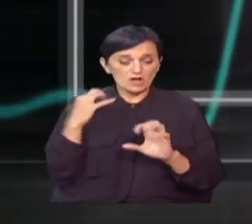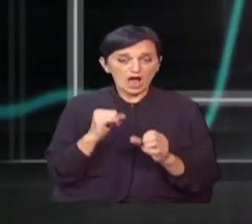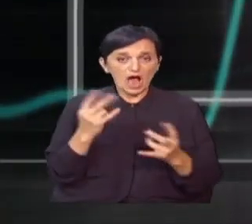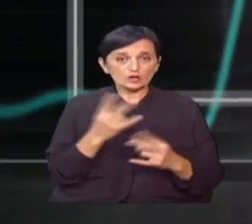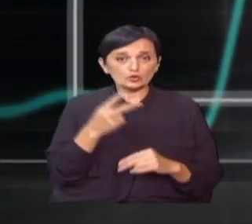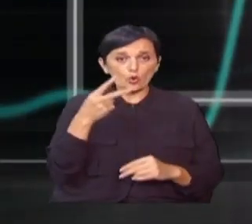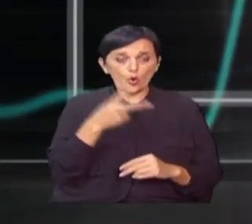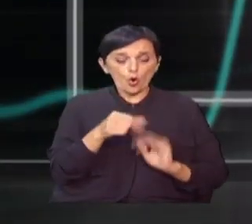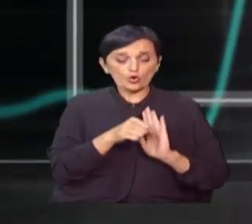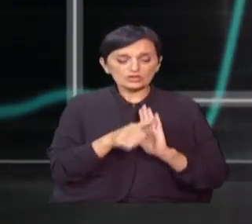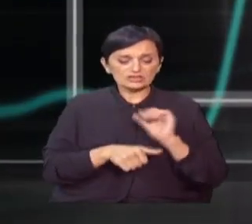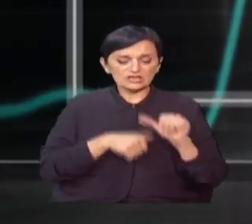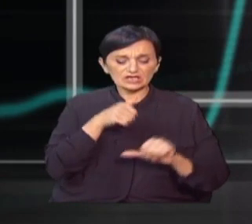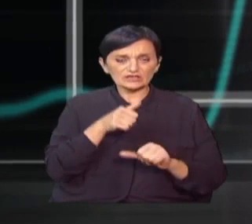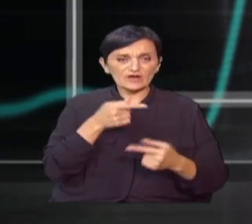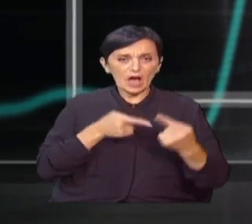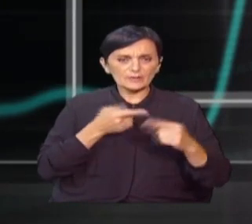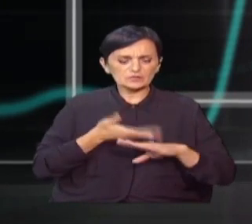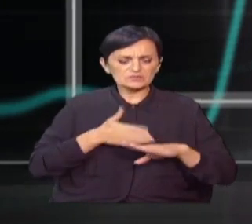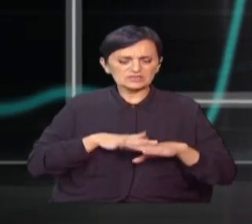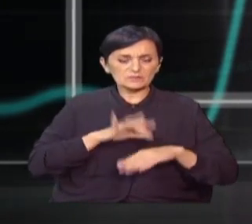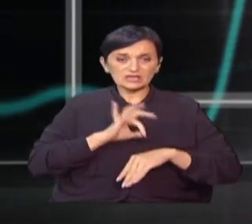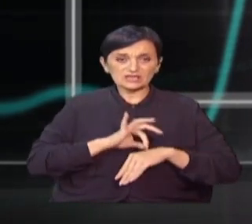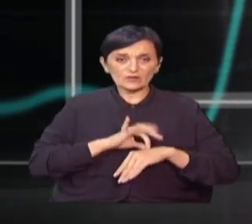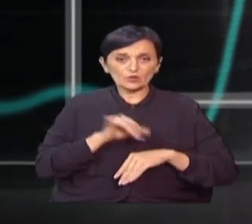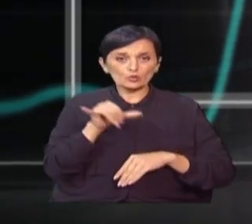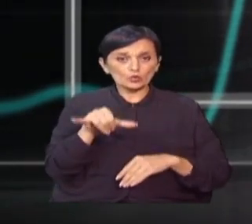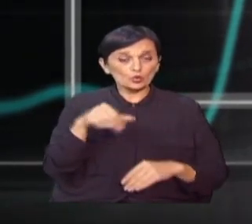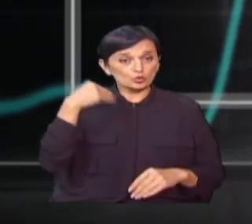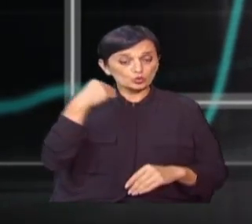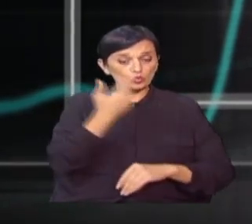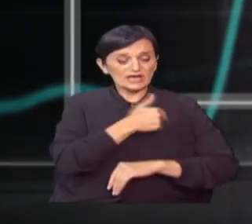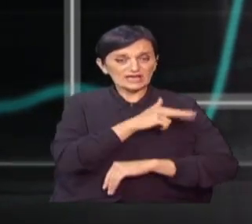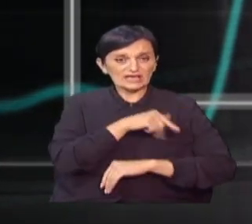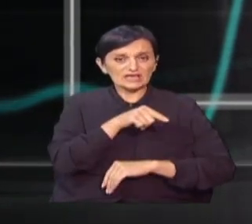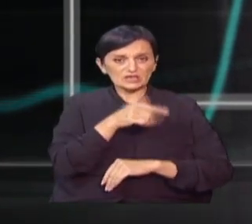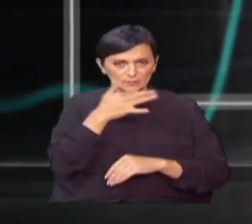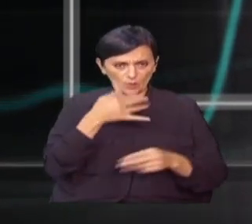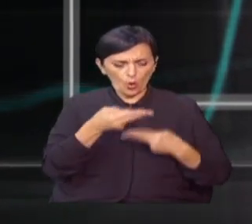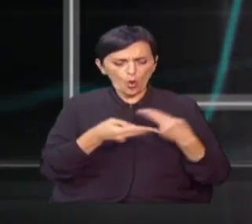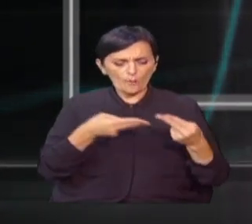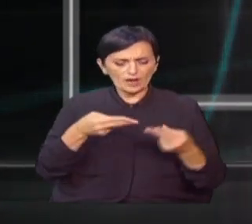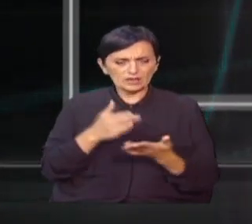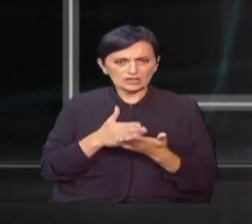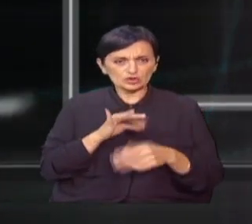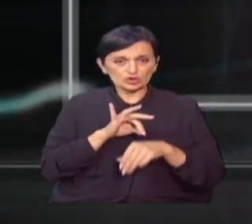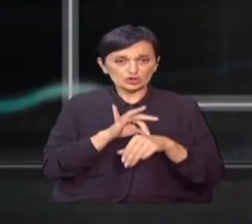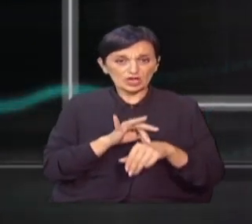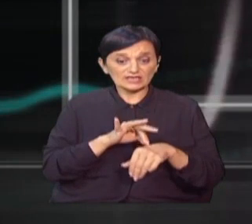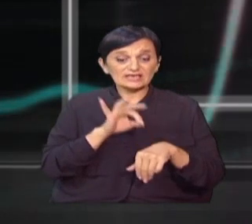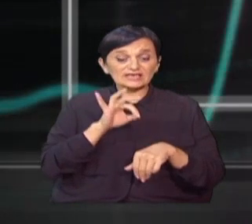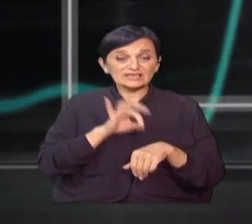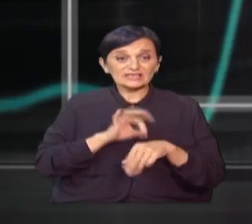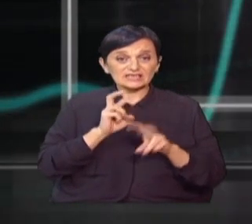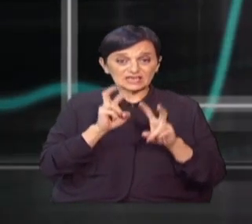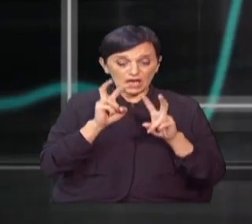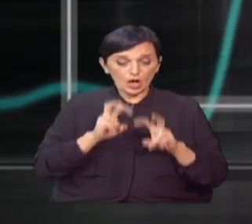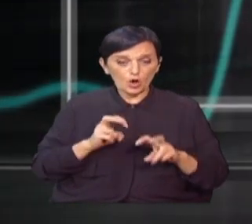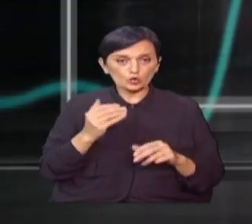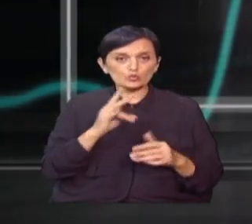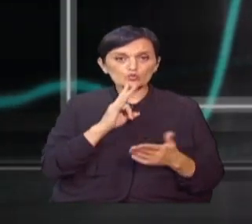Mariami 2016 tsilidan ebrdzvis mzime daavadebas, mas Turketis klinikashi araerti operatsia chautarda. Diagnozis gatvalisinebit